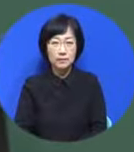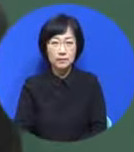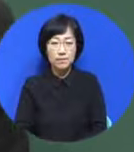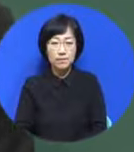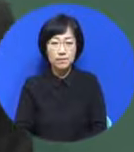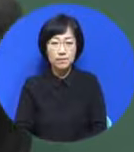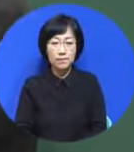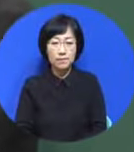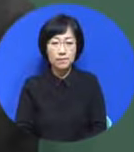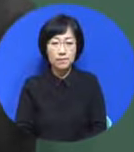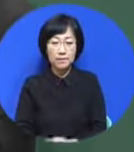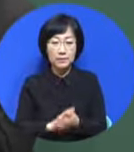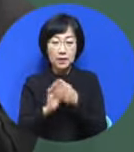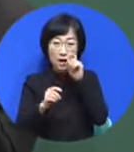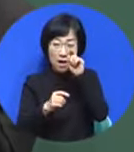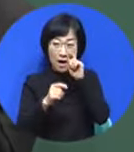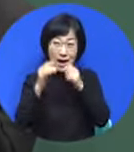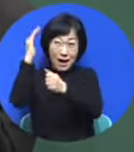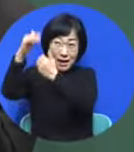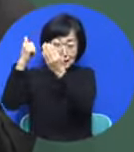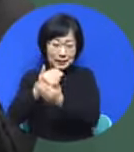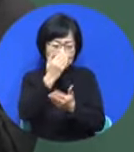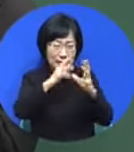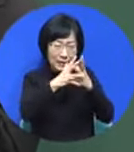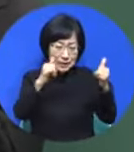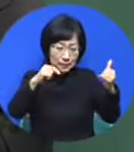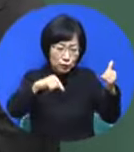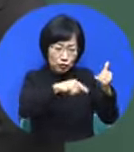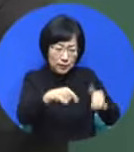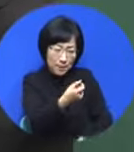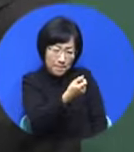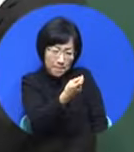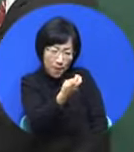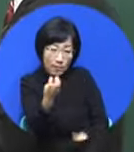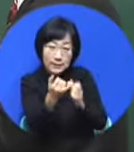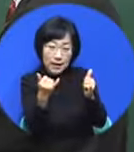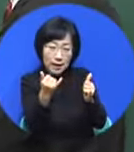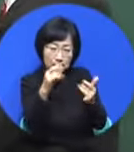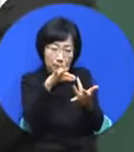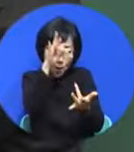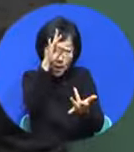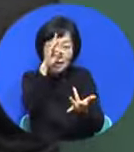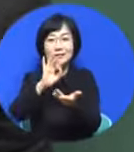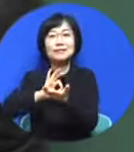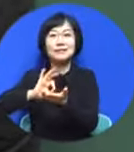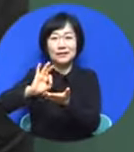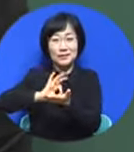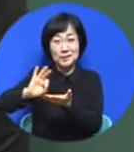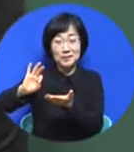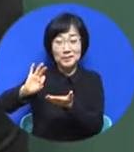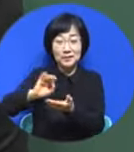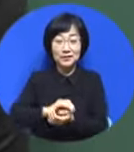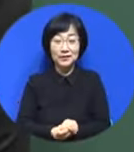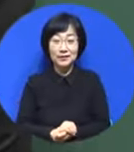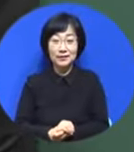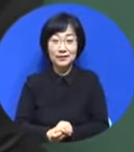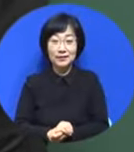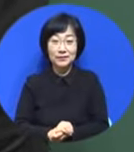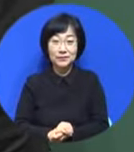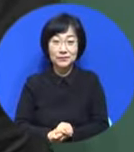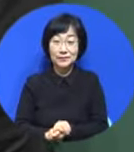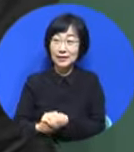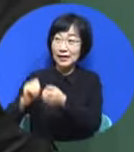불러서 하나님은 쓰신 거예요. However, God called the minority, very few individuals who knew the gospel and used them as rulers.